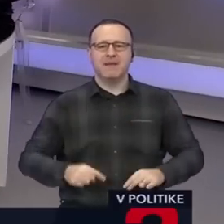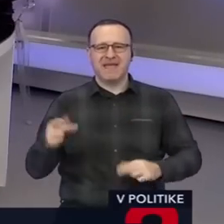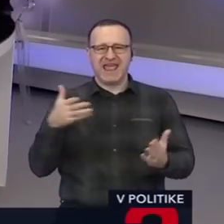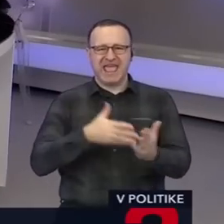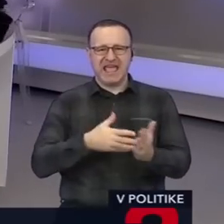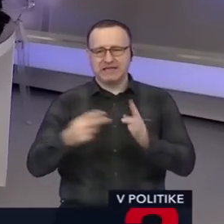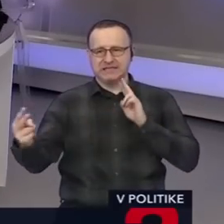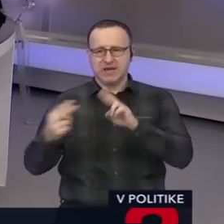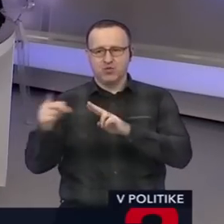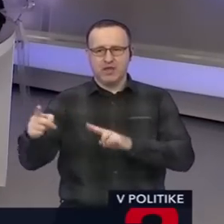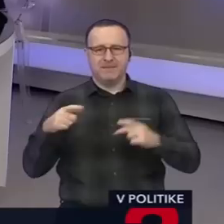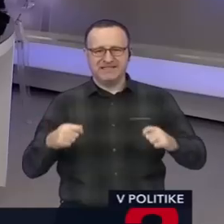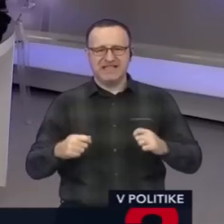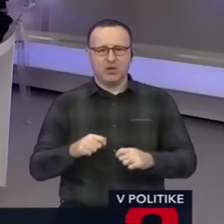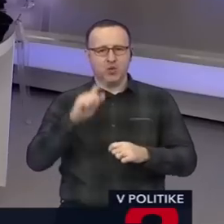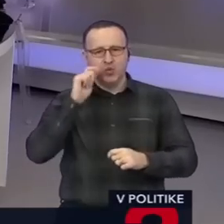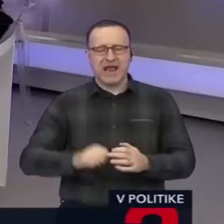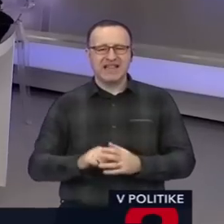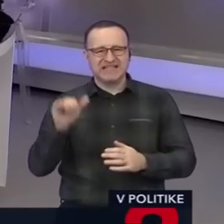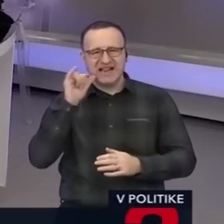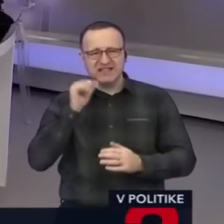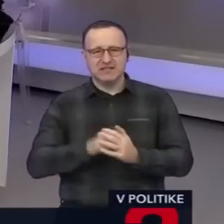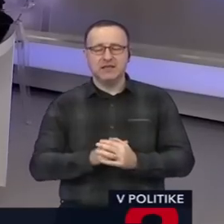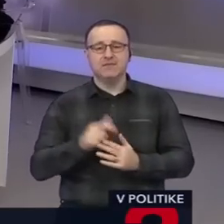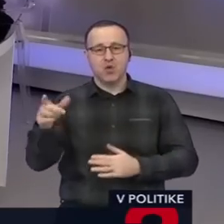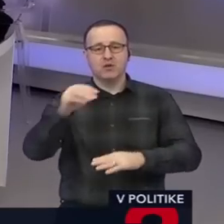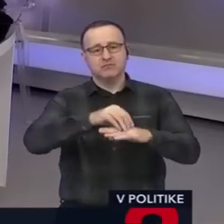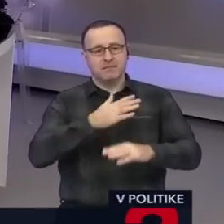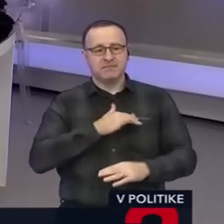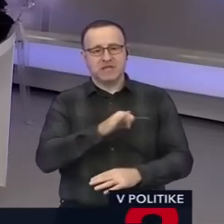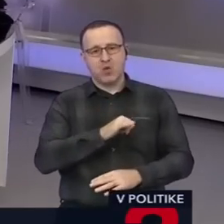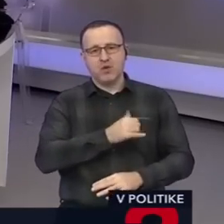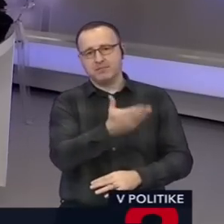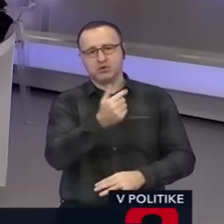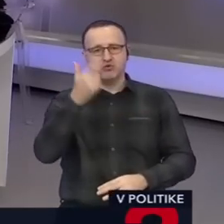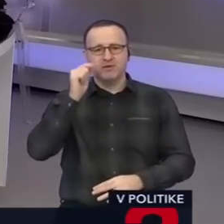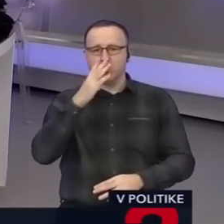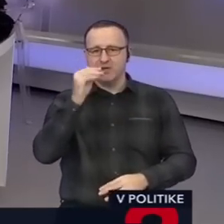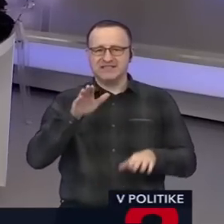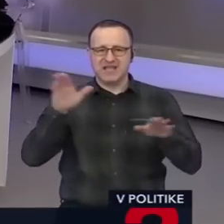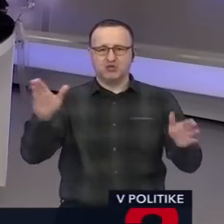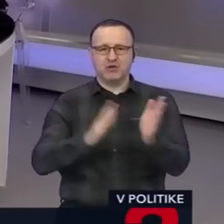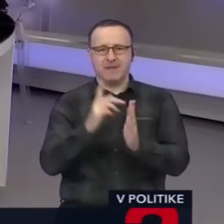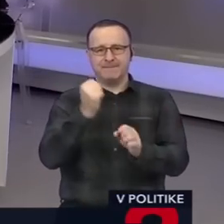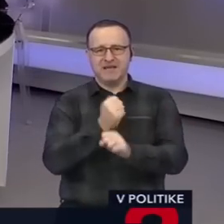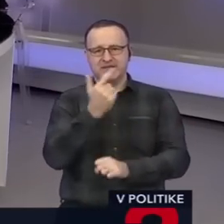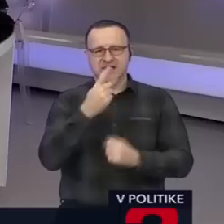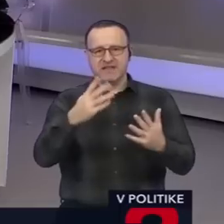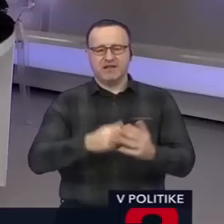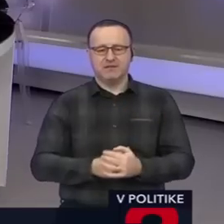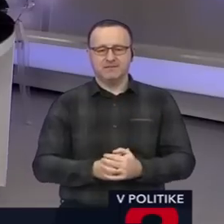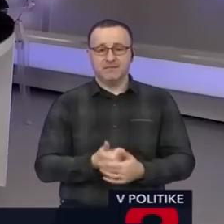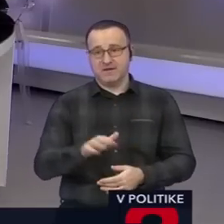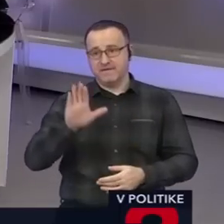teda adresoval túto výzvu, že by Ukrajina mala záujem o slovenské stíhačky, o MiG-29. Nebolo z vášho pohľadu, keď sa